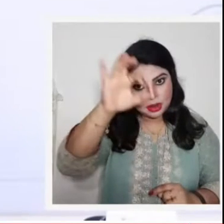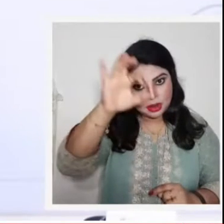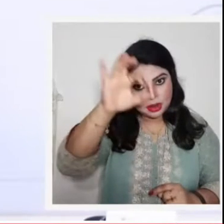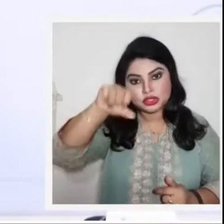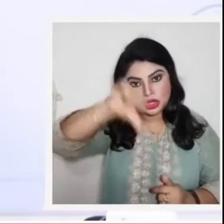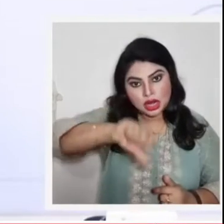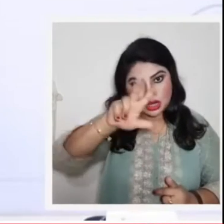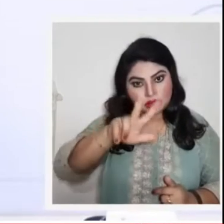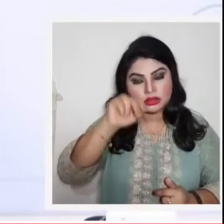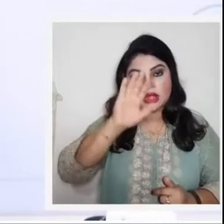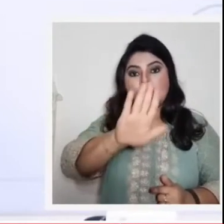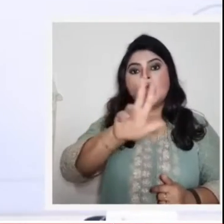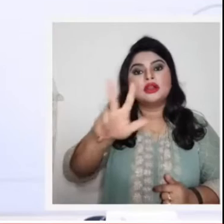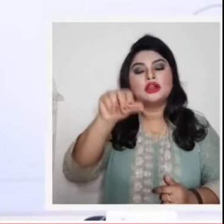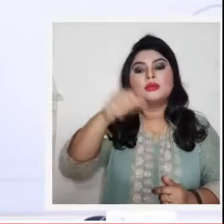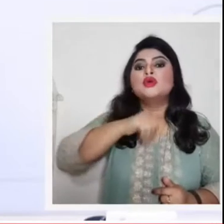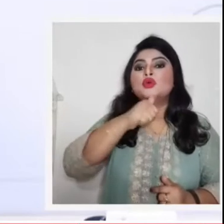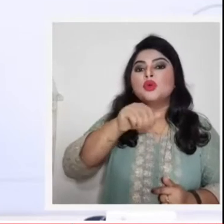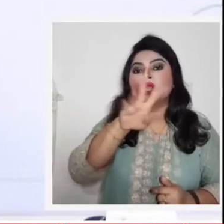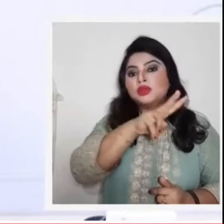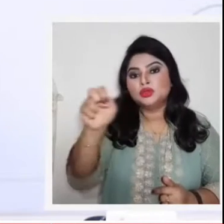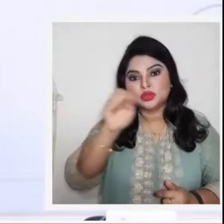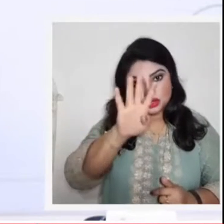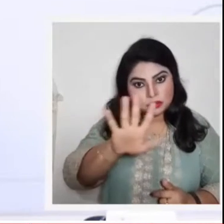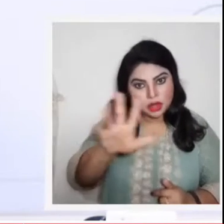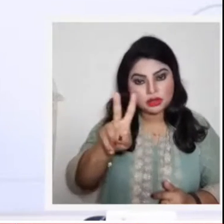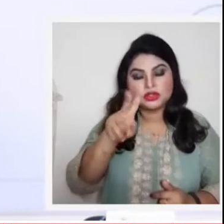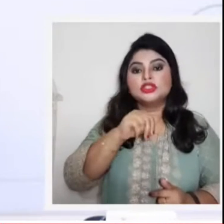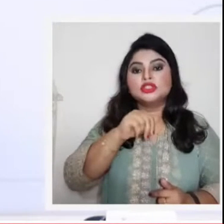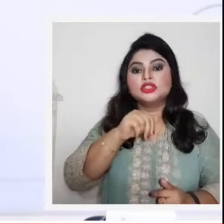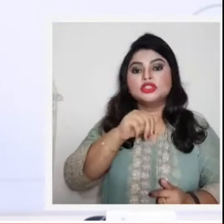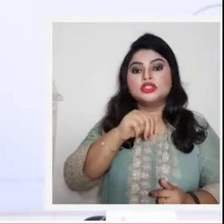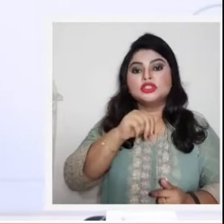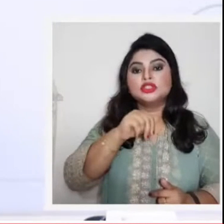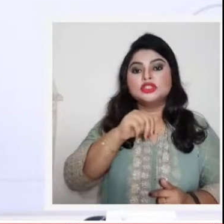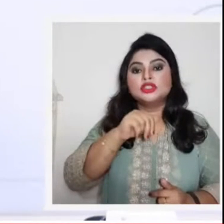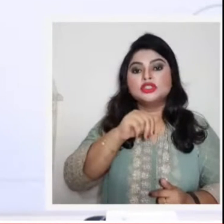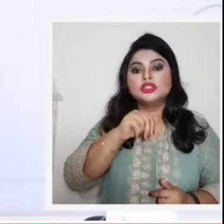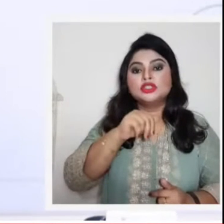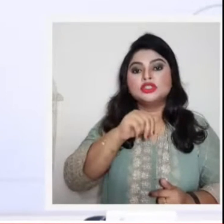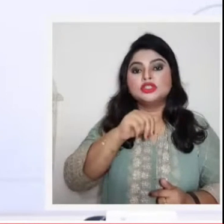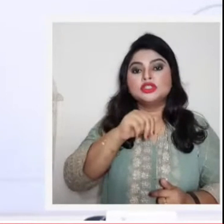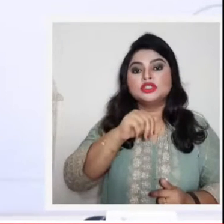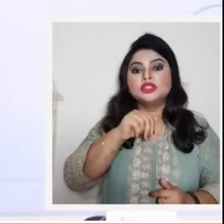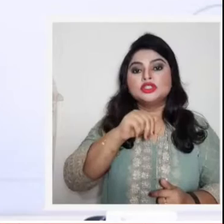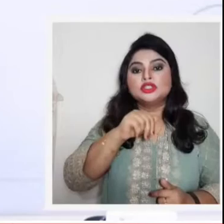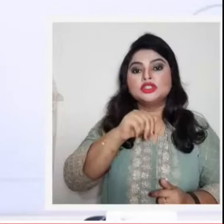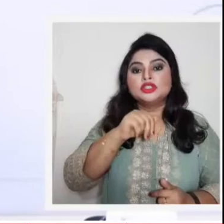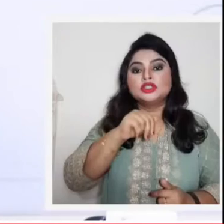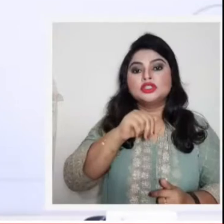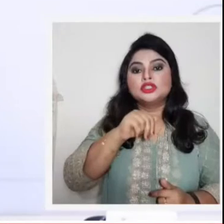3,365 জন। ব্রিফিং এ বলা হয়, গত 24 ঘন্টায় সুস্থ হয়েছে 1,020 জন। এখন পর্যন্ত সুস্থ হয়েছেন